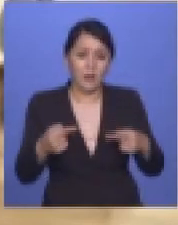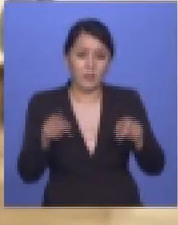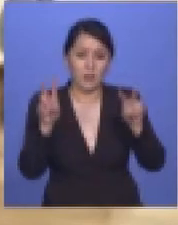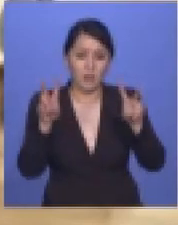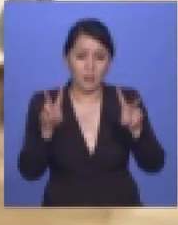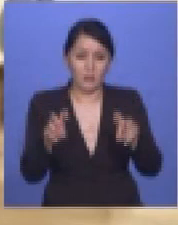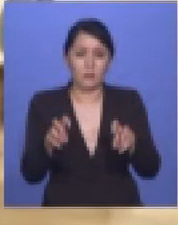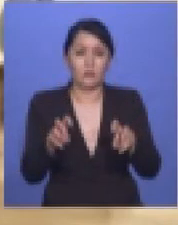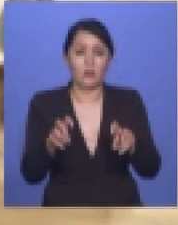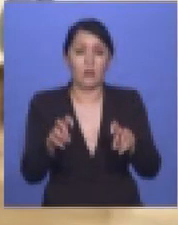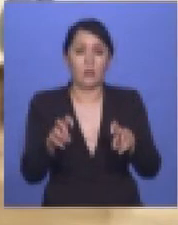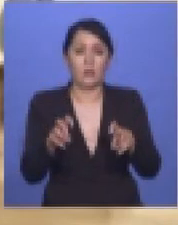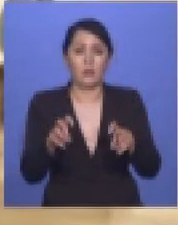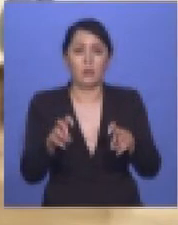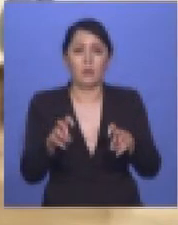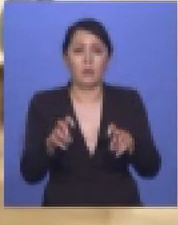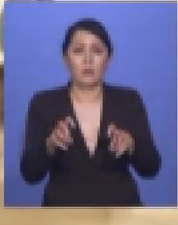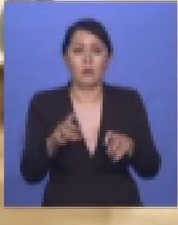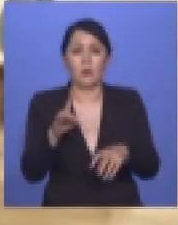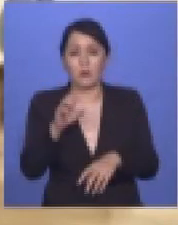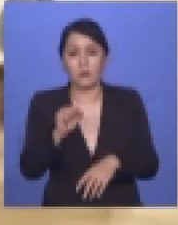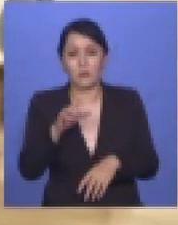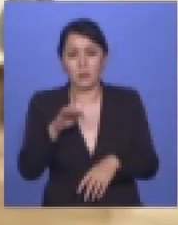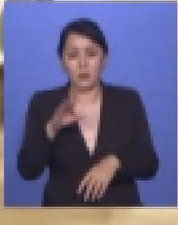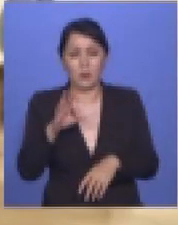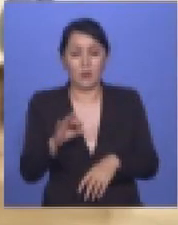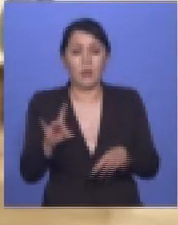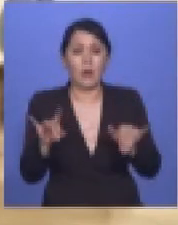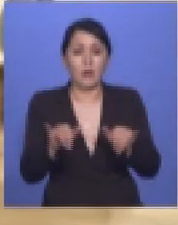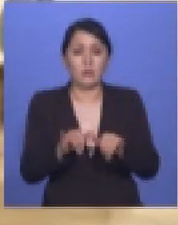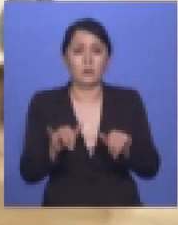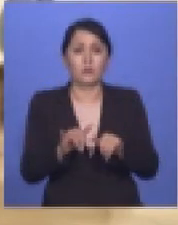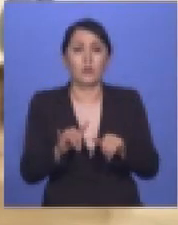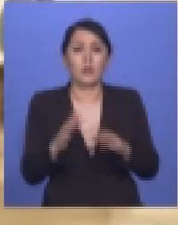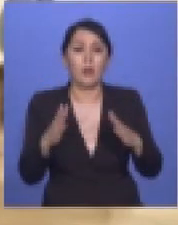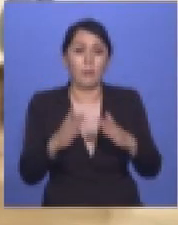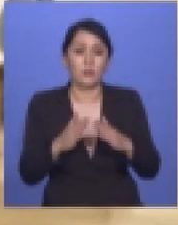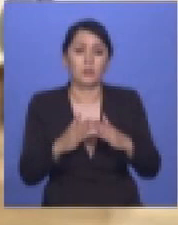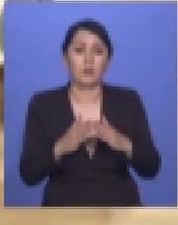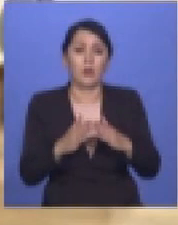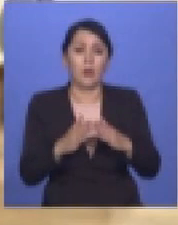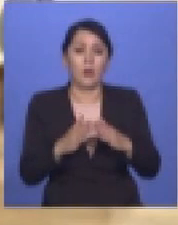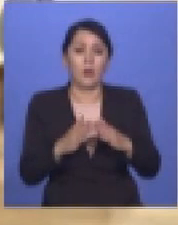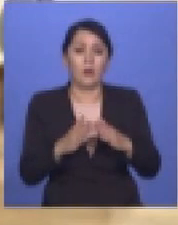сосын скатерт, салфетки, раннер деген асханалық және үй жабдықтары.